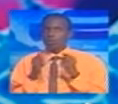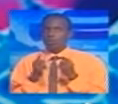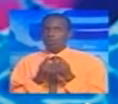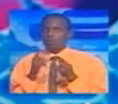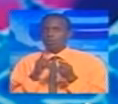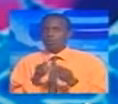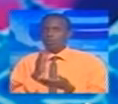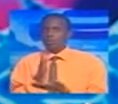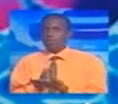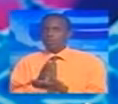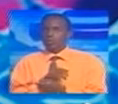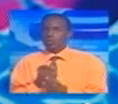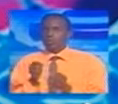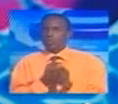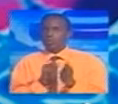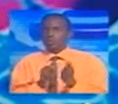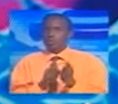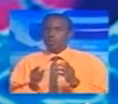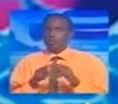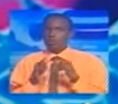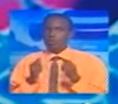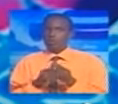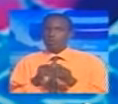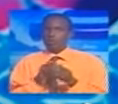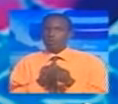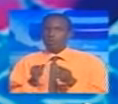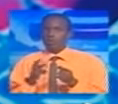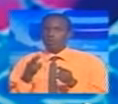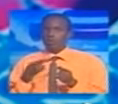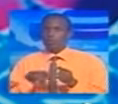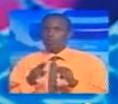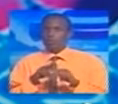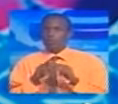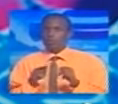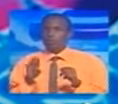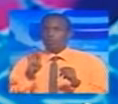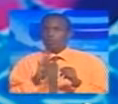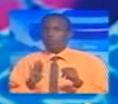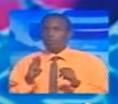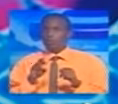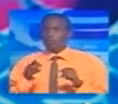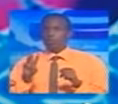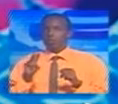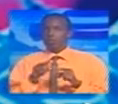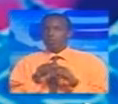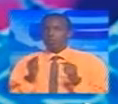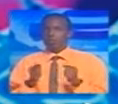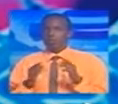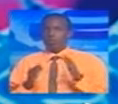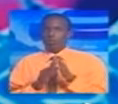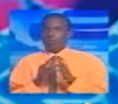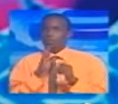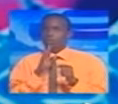donc décidé de recenser les sinistrés dont les premiers ont été installés à l'école de Balbala 3. Et en fin d'après-midi,